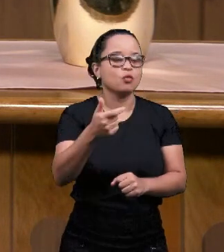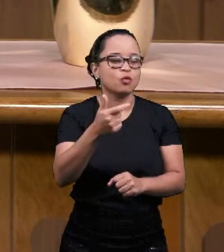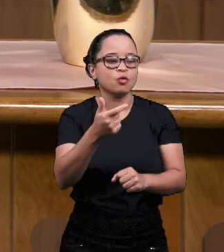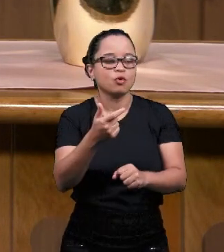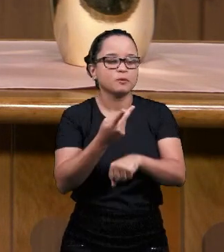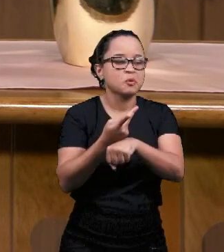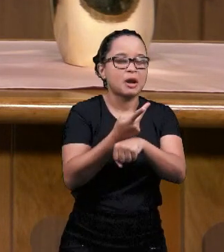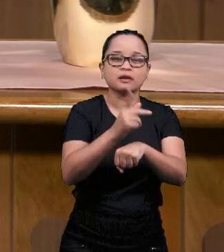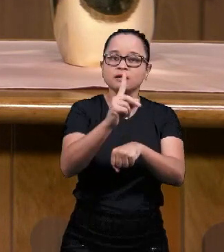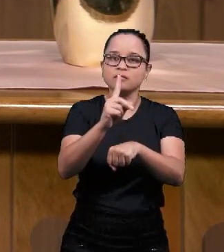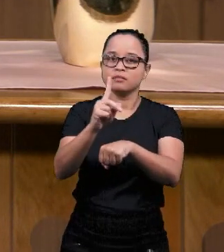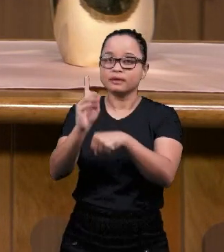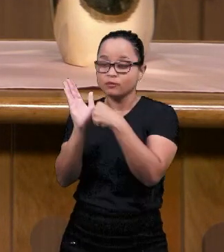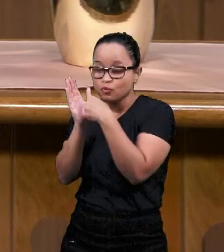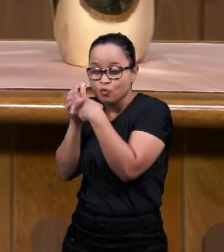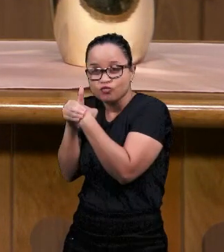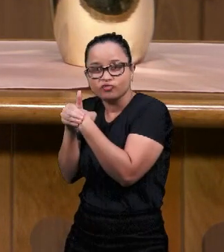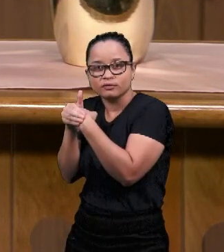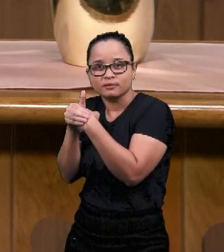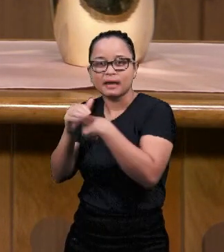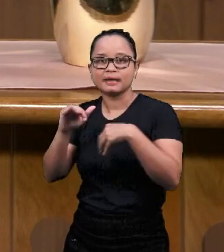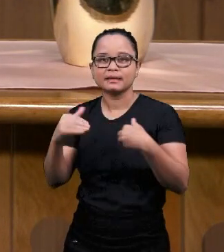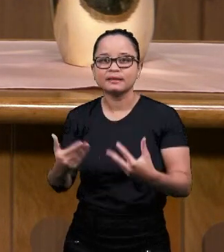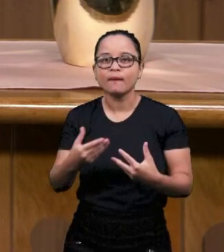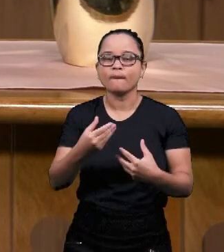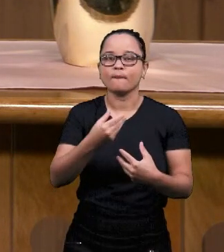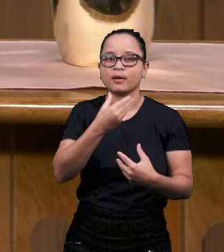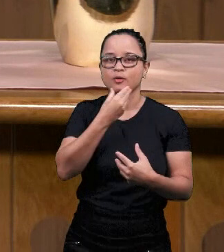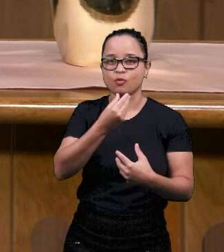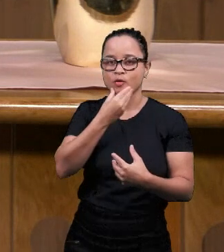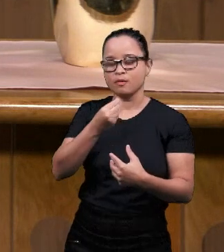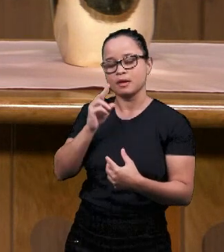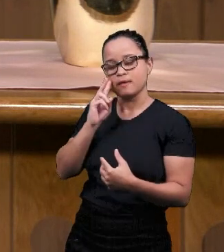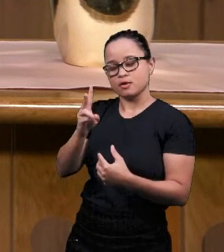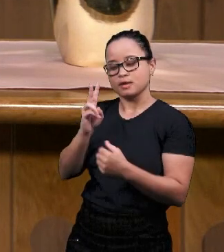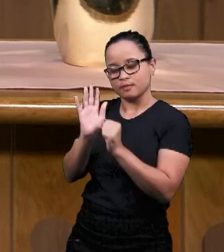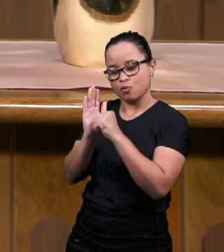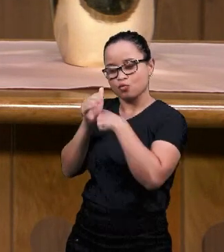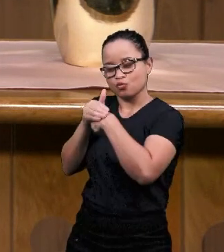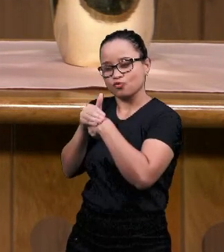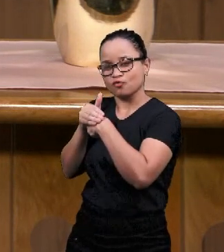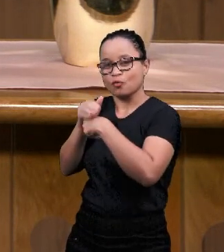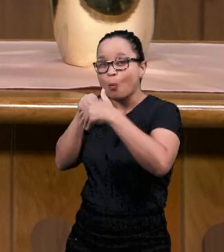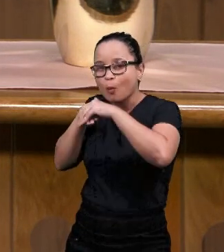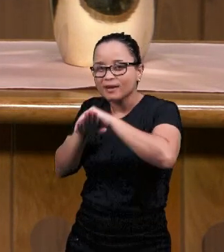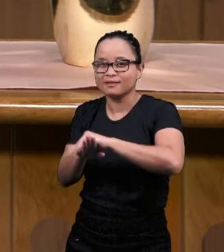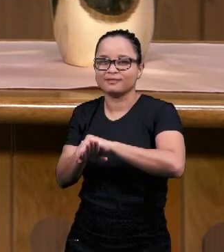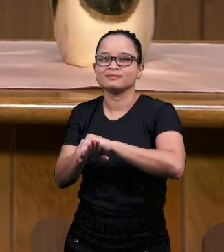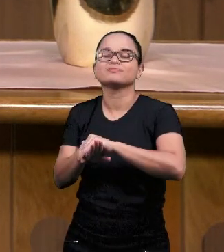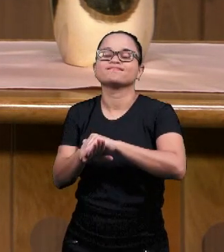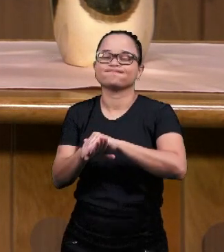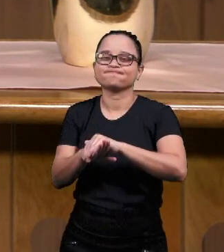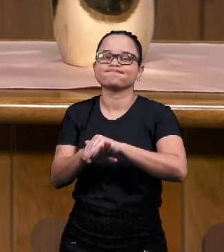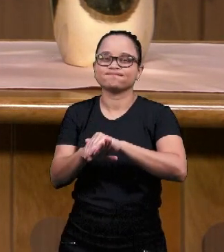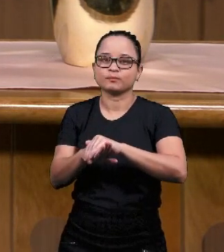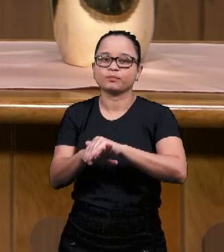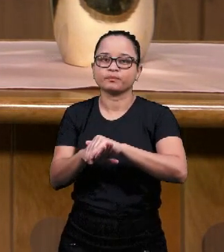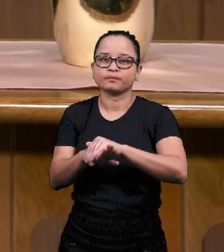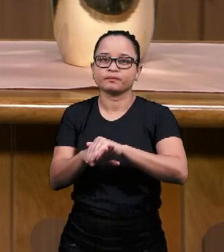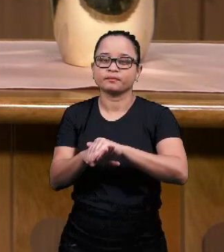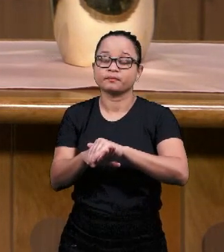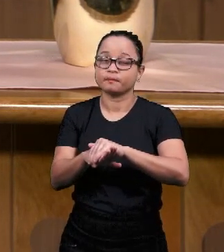сокрыто. Для этого человека оно хранилось. И псалмист говорит